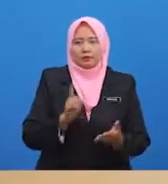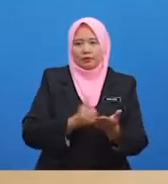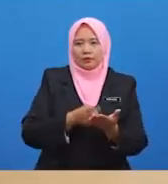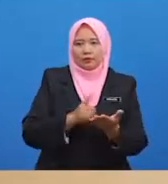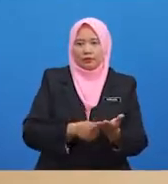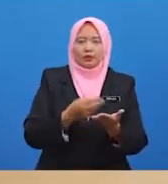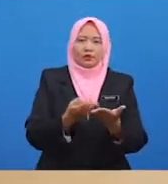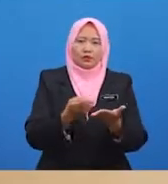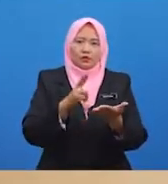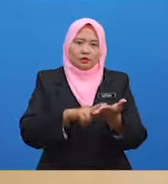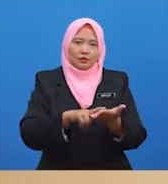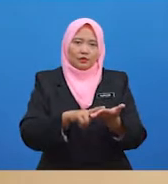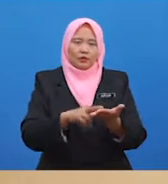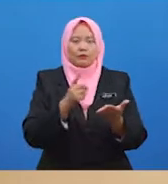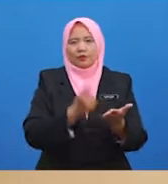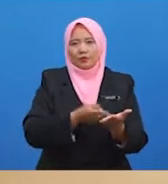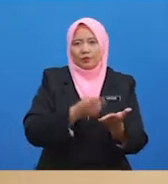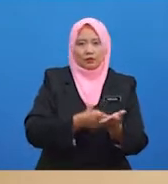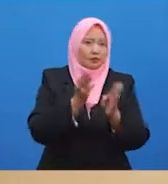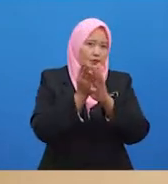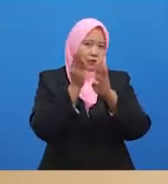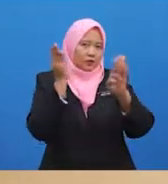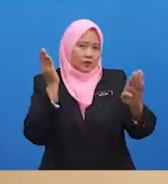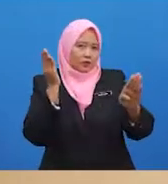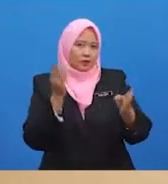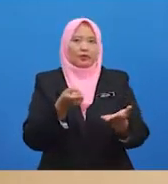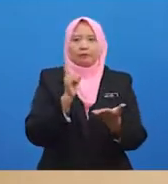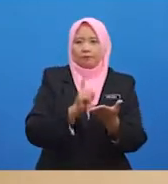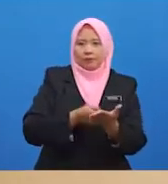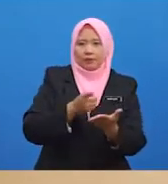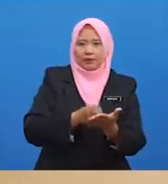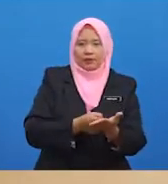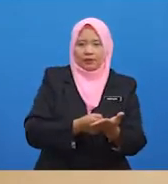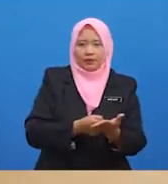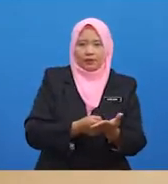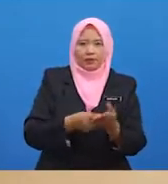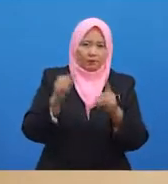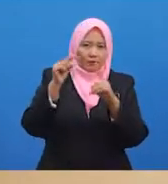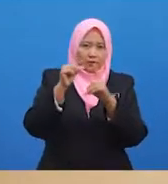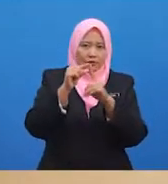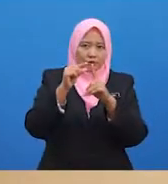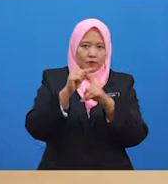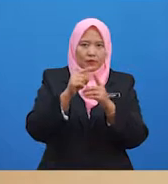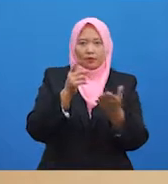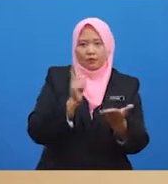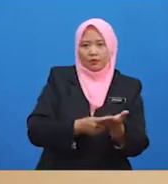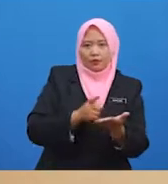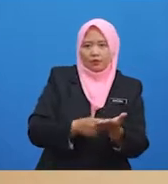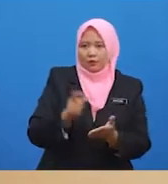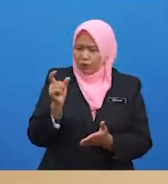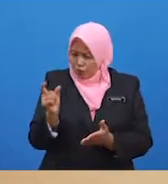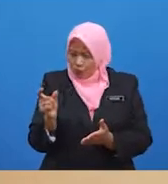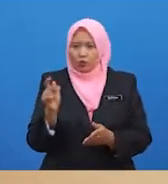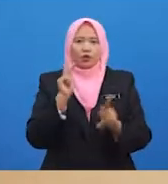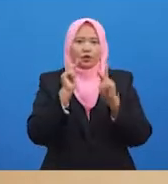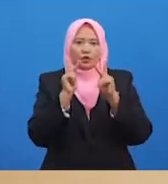rangkap, bilangan baris, bilangan patah perkataan, bilangan suku kata dan rima